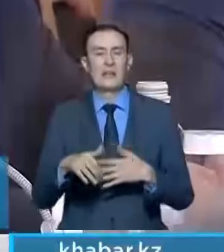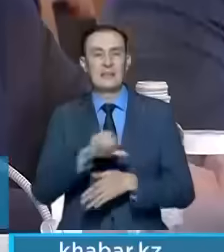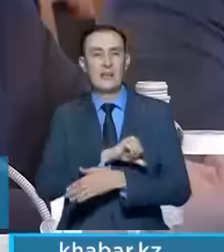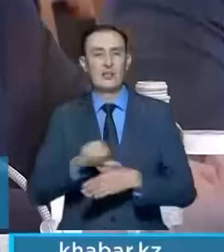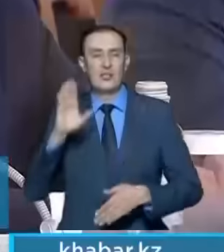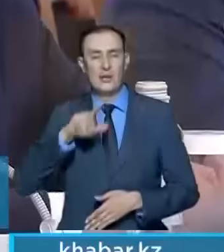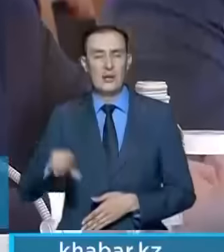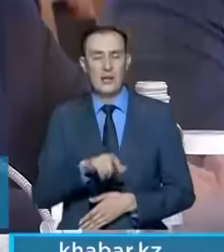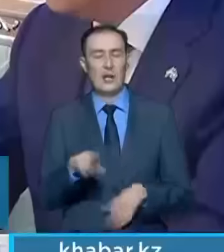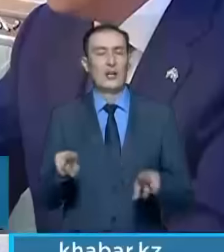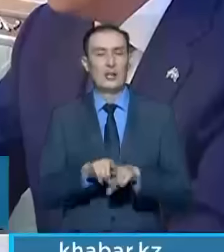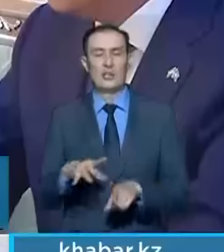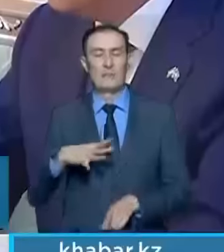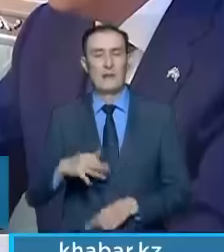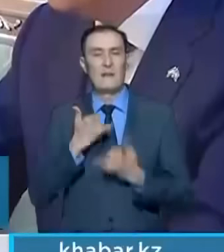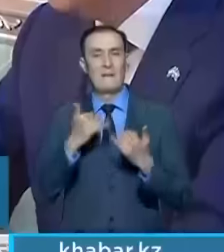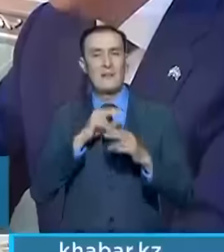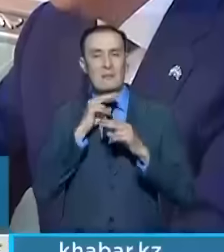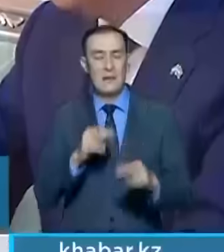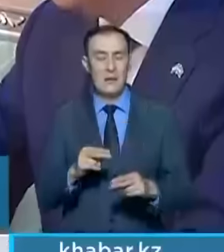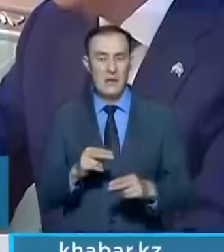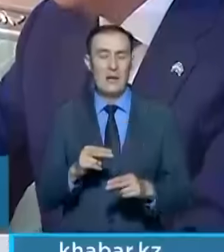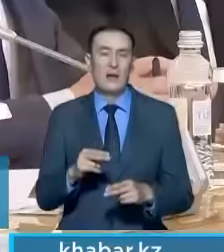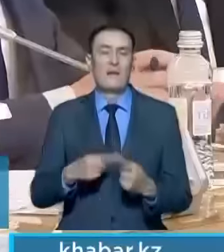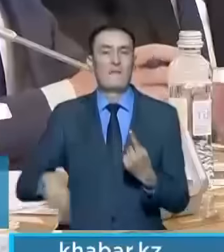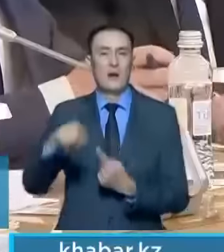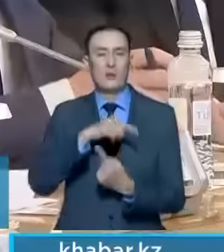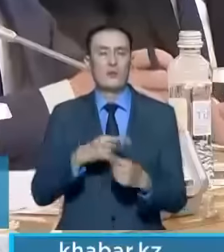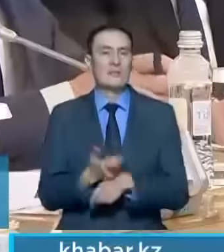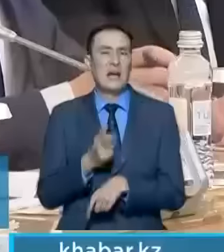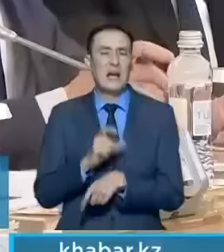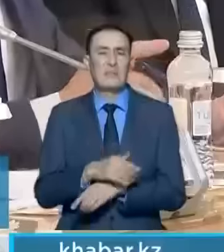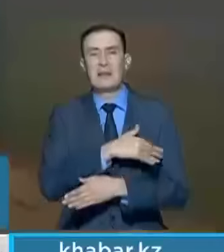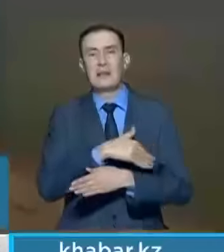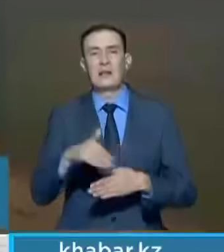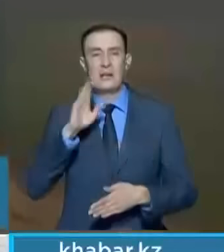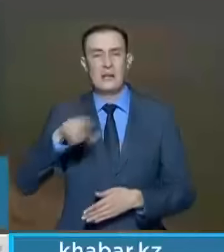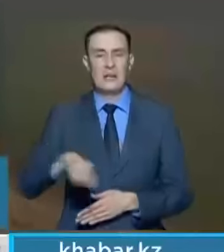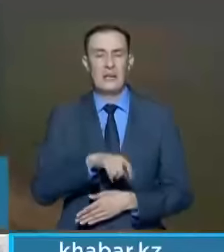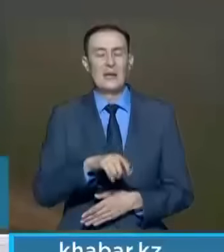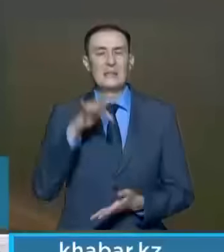рек тоже не остались без внимания. Кстати, вокруг самой длинной реки в